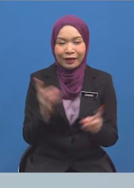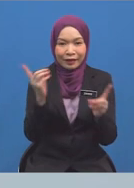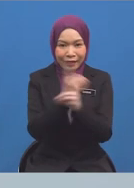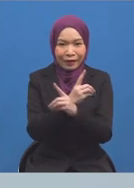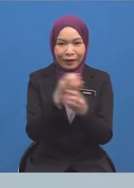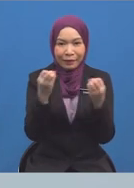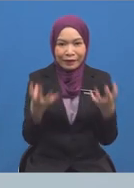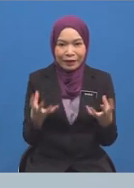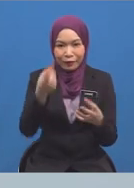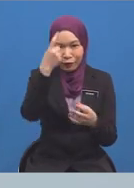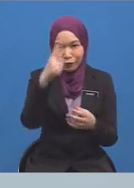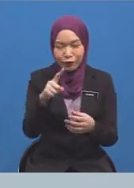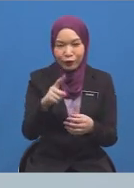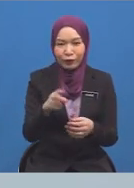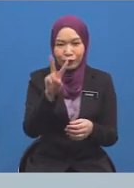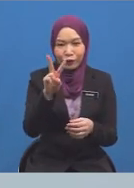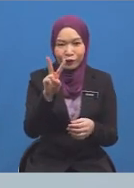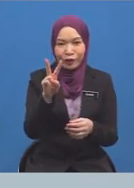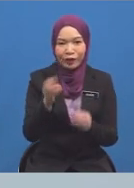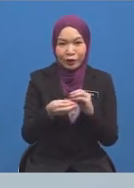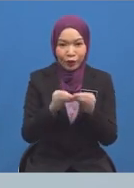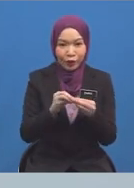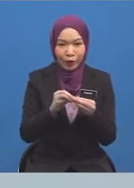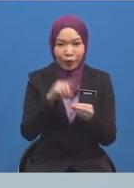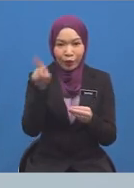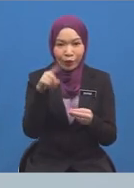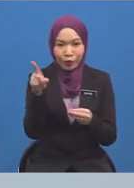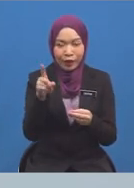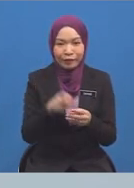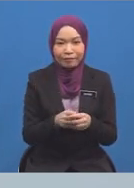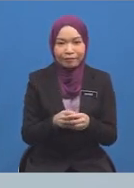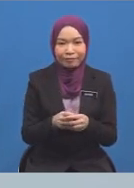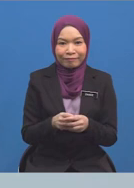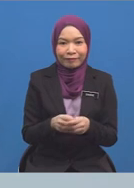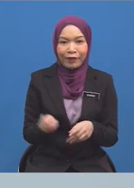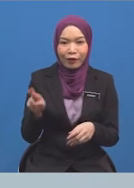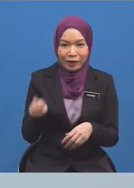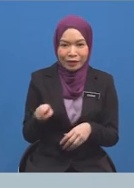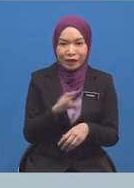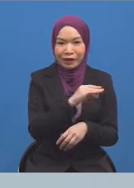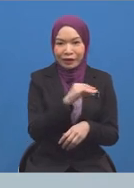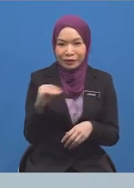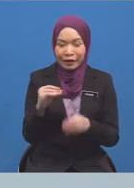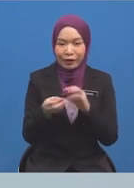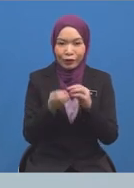nombo melibatkan nomor bulat pecahan wajah dan no bercampur